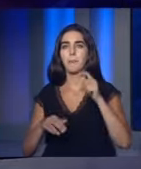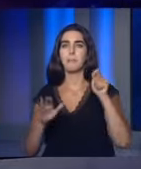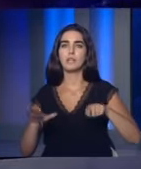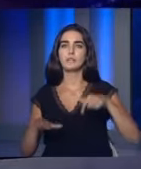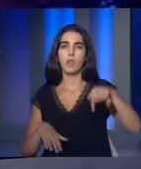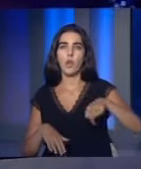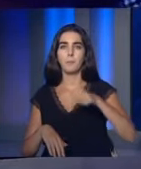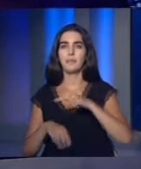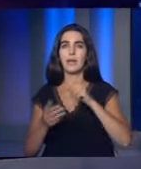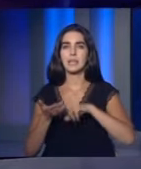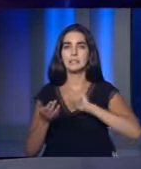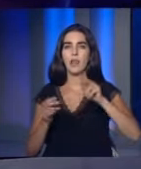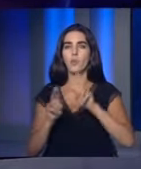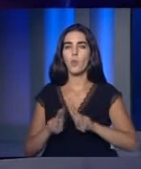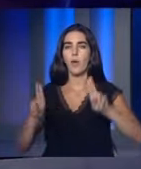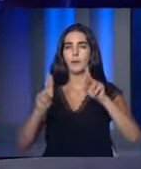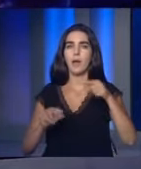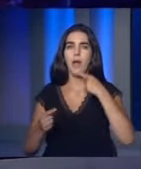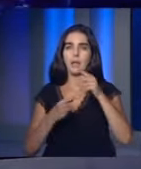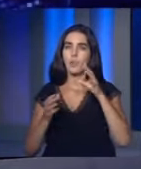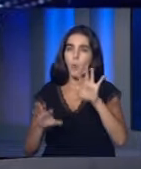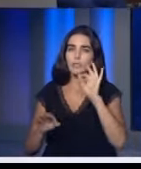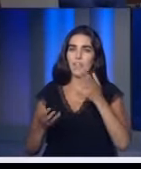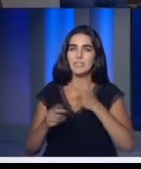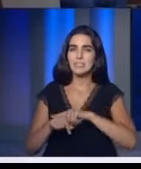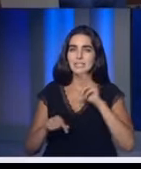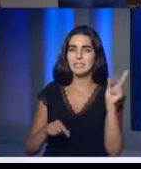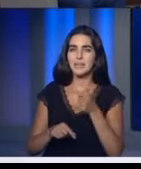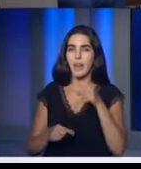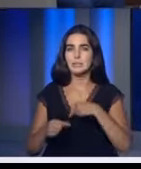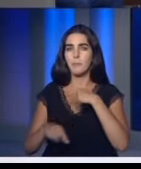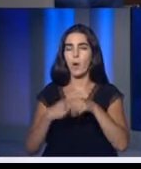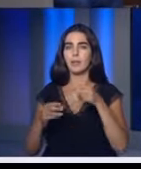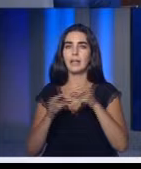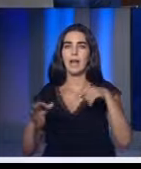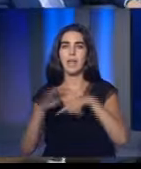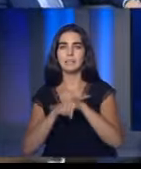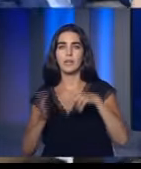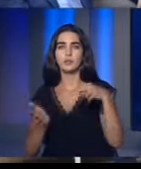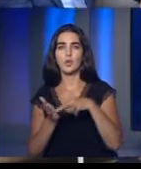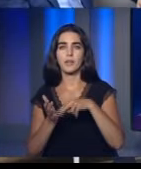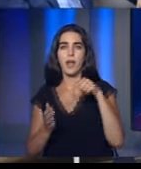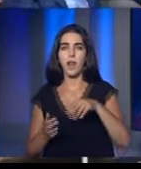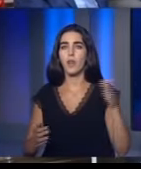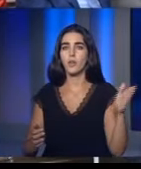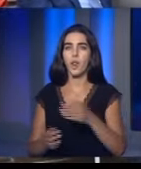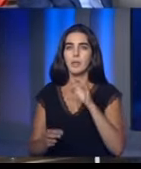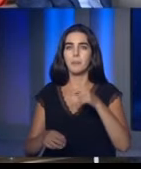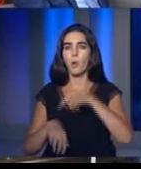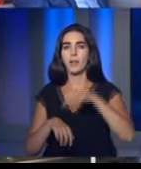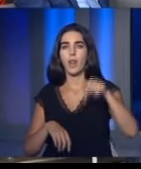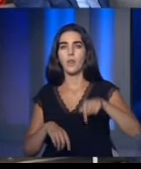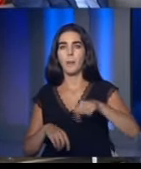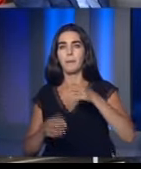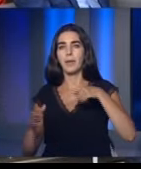المجلس اليوم رسالة إلى الأمم المتحدة لإيجاد حل سريع وجدي في قضية النازحين السوريين، حيث